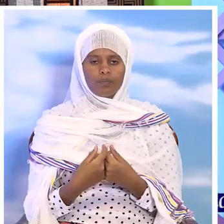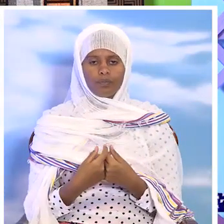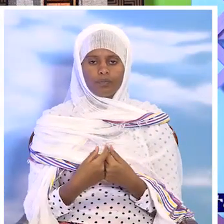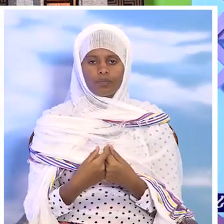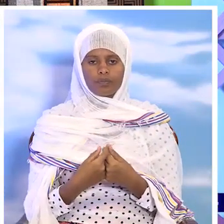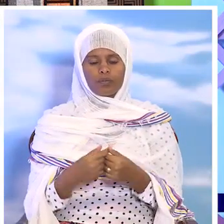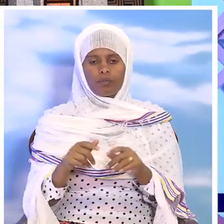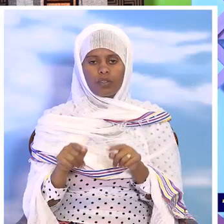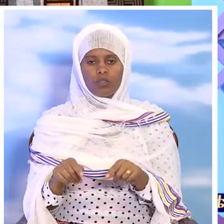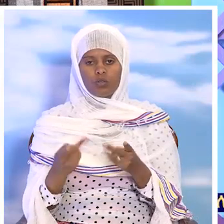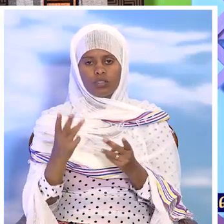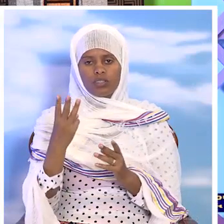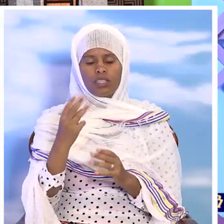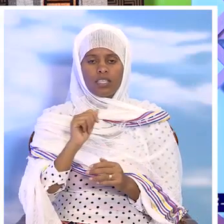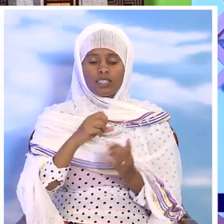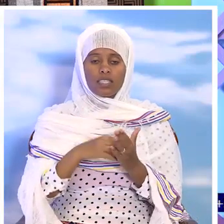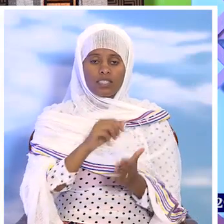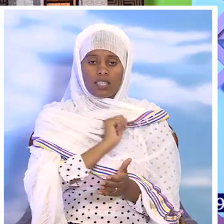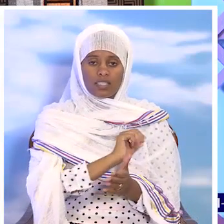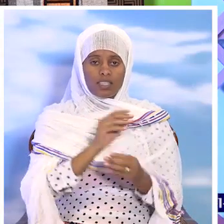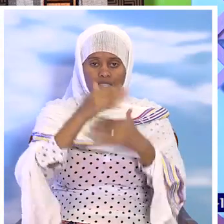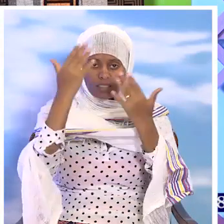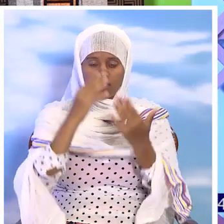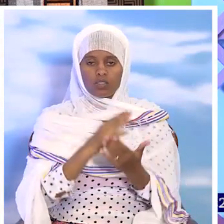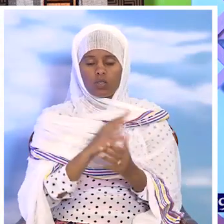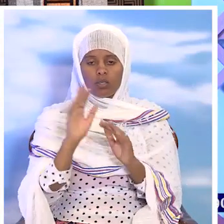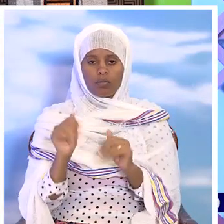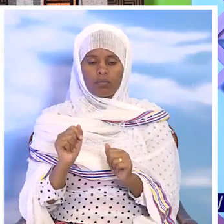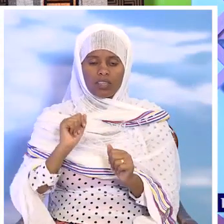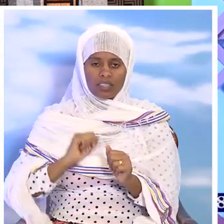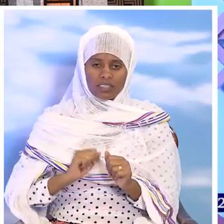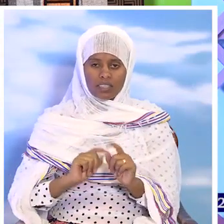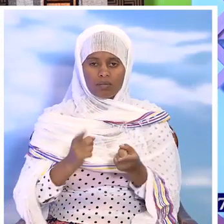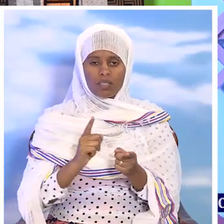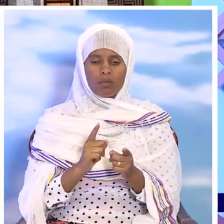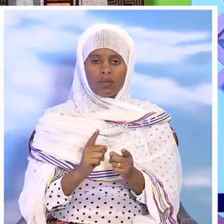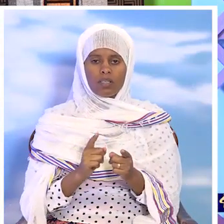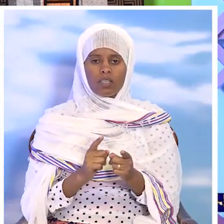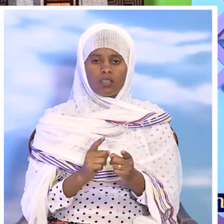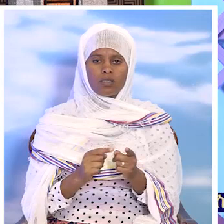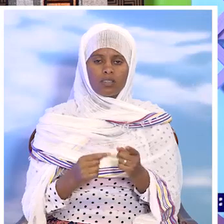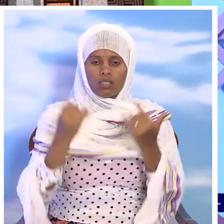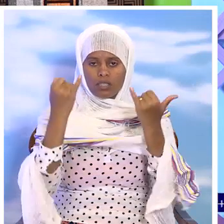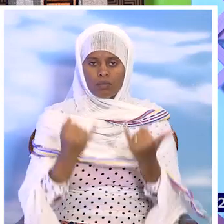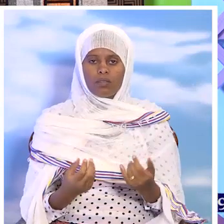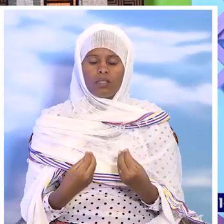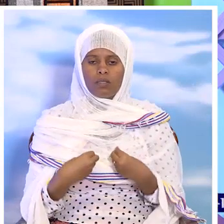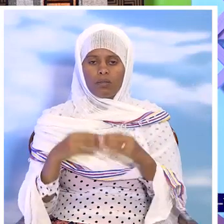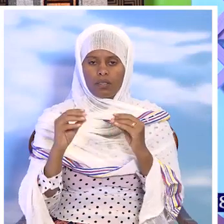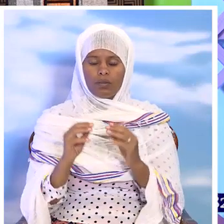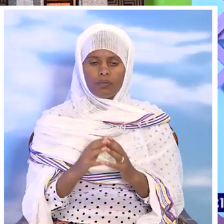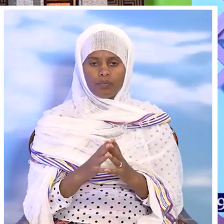ሕጂ እውን ስለዝተዓገዝካ እየ ተገሊፀልካ ዘለኹ ብምባል ትዕግስትና ዓር ክንደይ ክብሪ ከም ዘውህበና ዝገልፅ እዩ ማለት